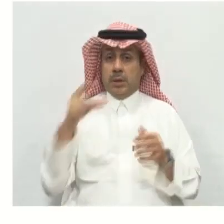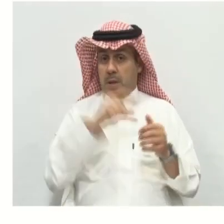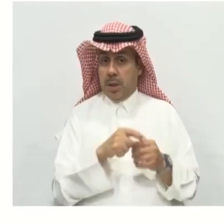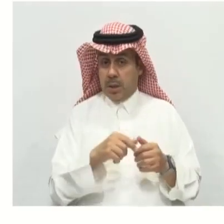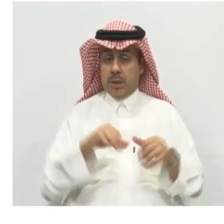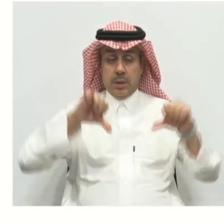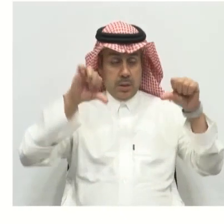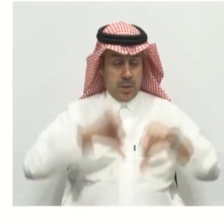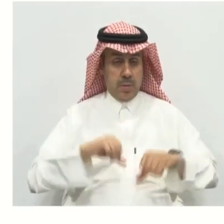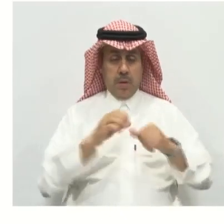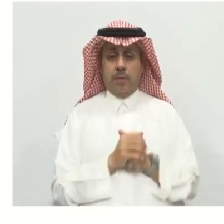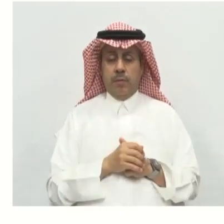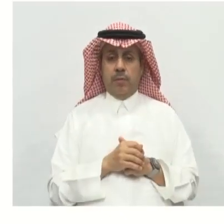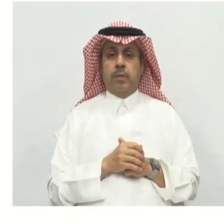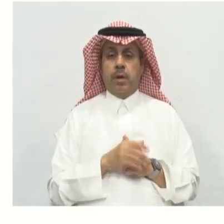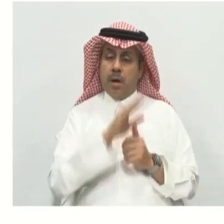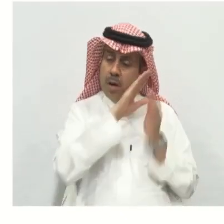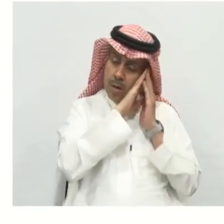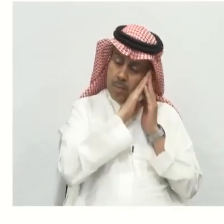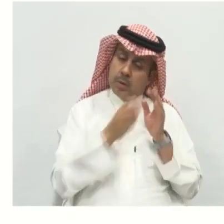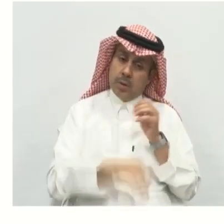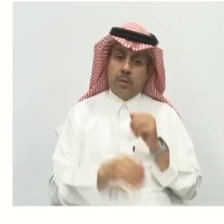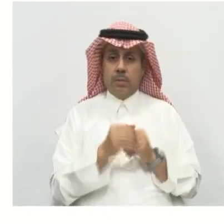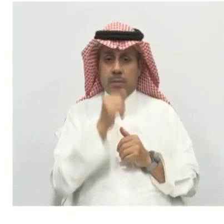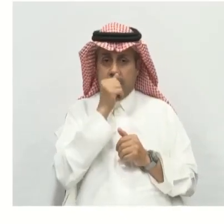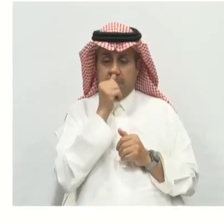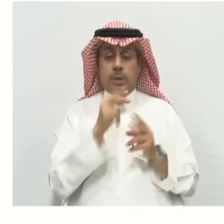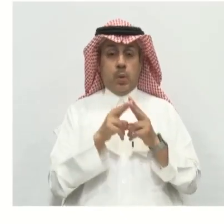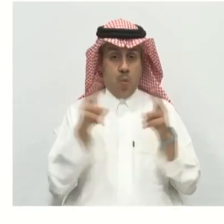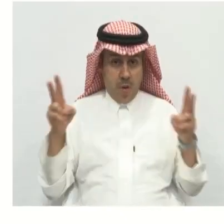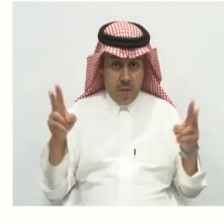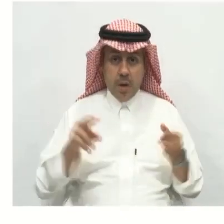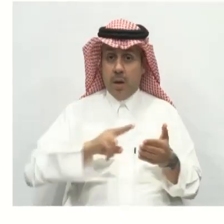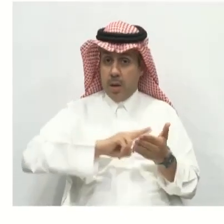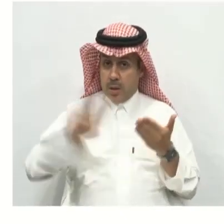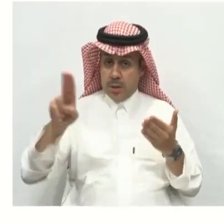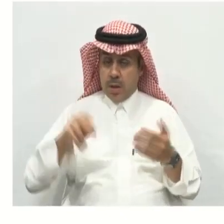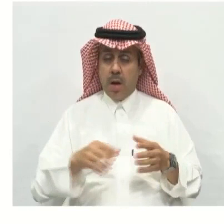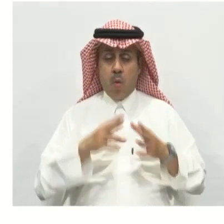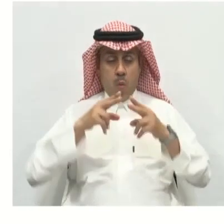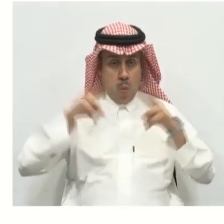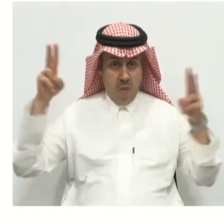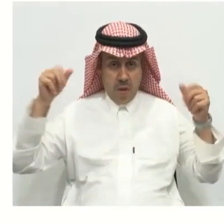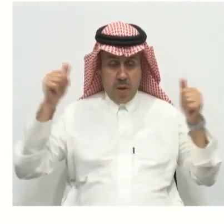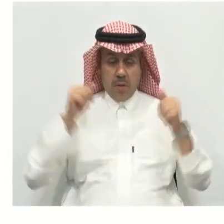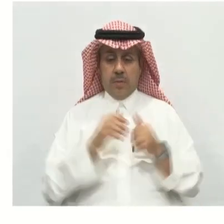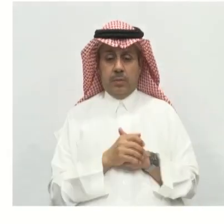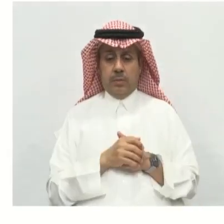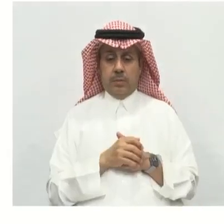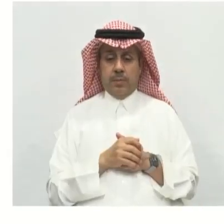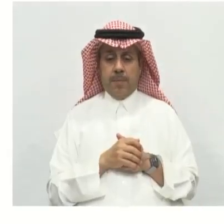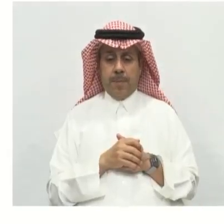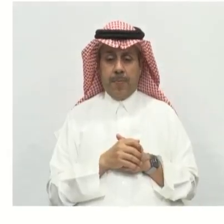فال العباره فيل سليب سقط نائما توصل رساله اكثر وضوحا توصل رساله اكثر وضوحا